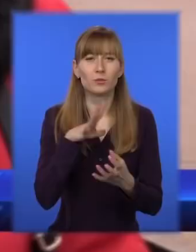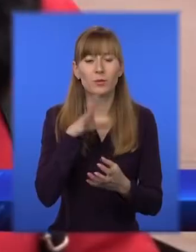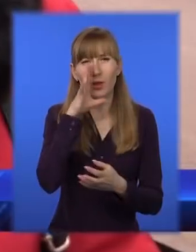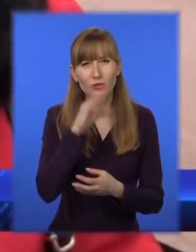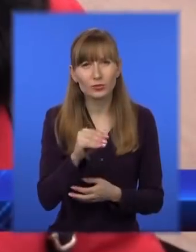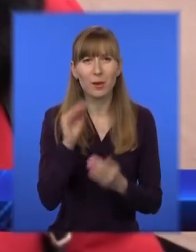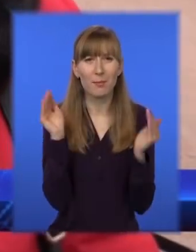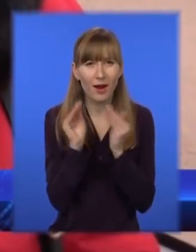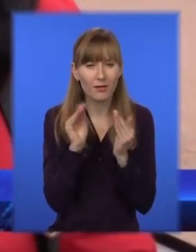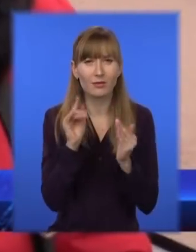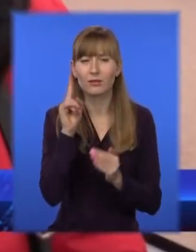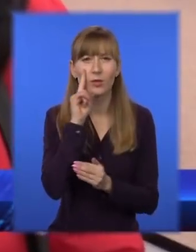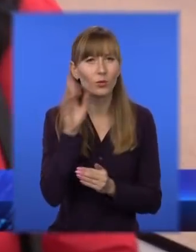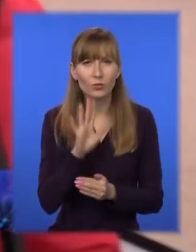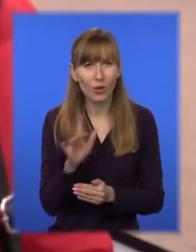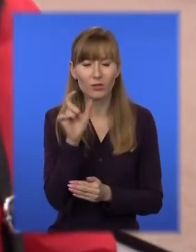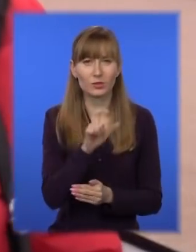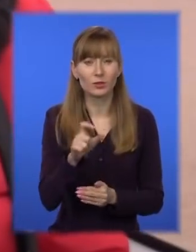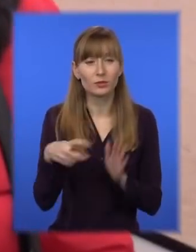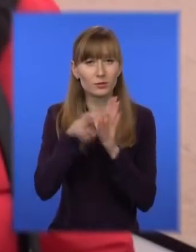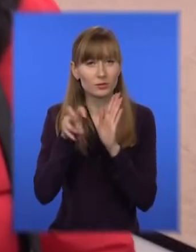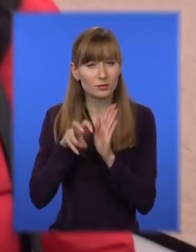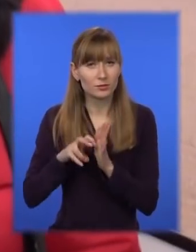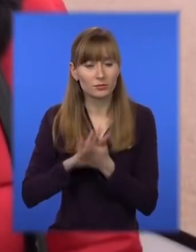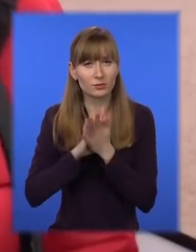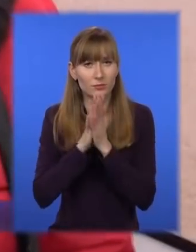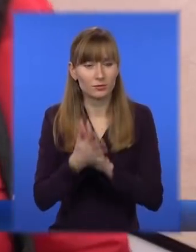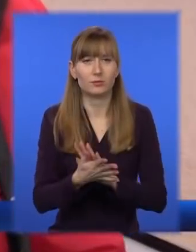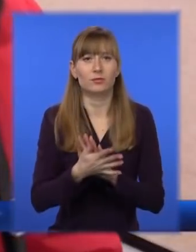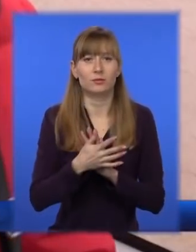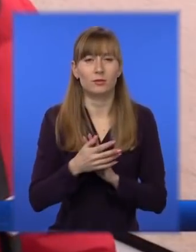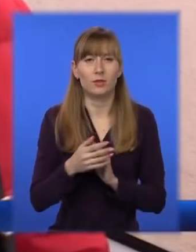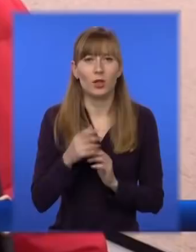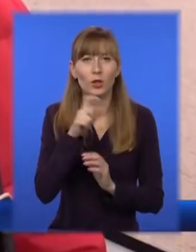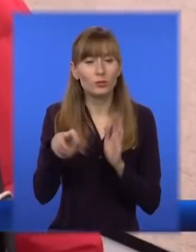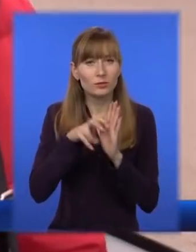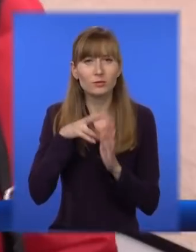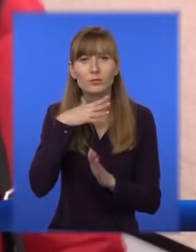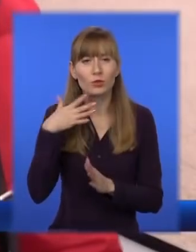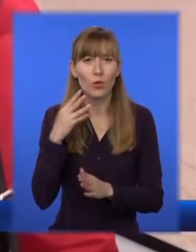була маленька, була дуже удобна для людей. Просто велике кількість людей їздить на Інгулець, і